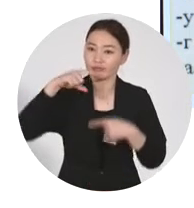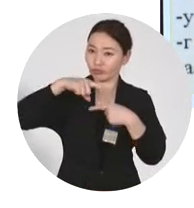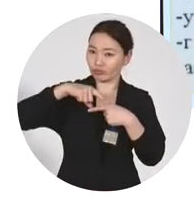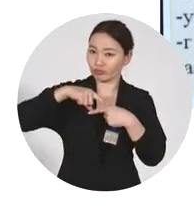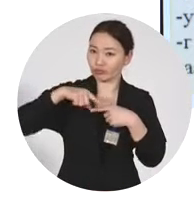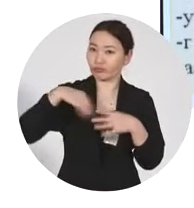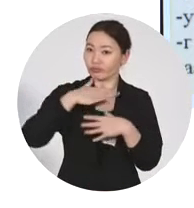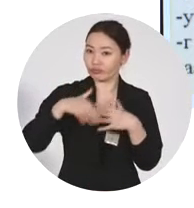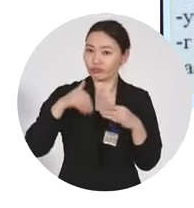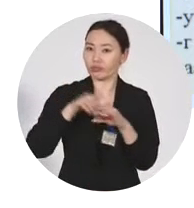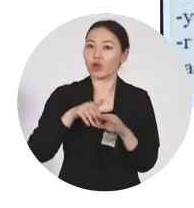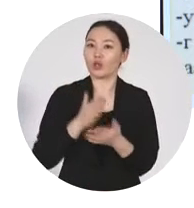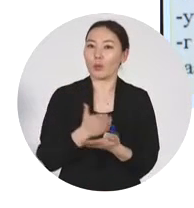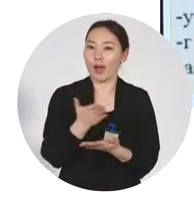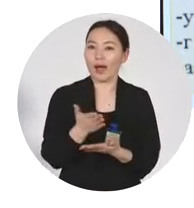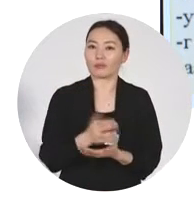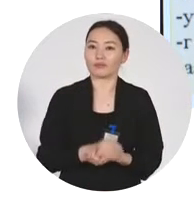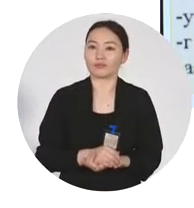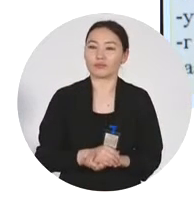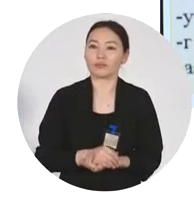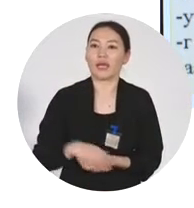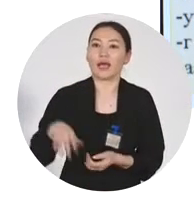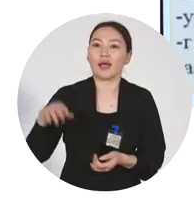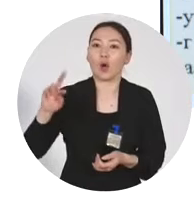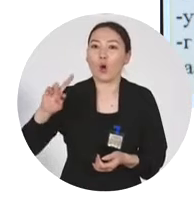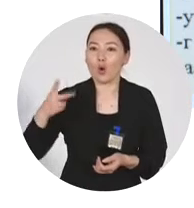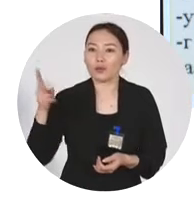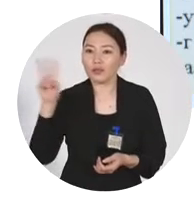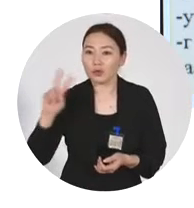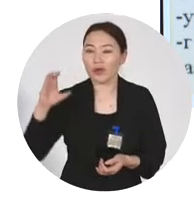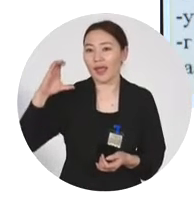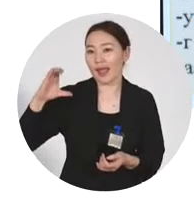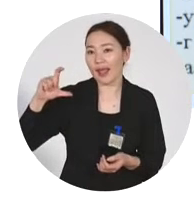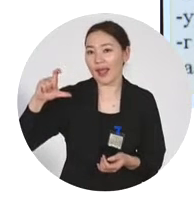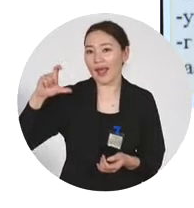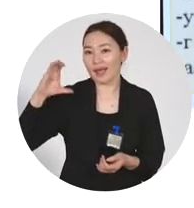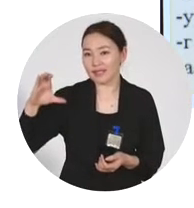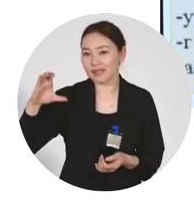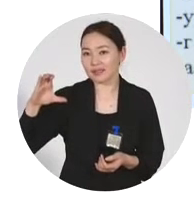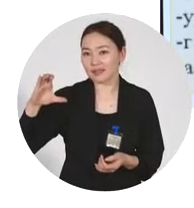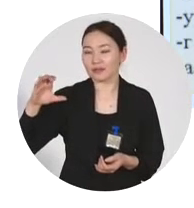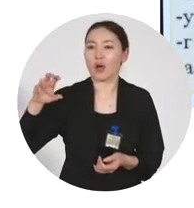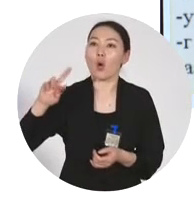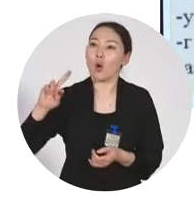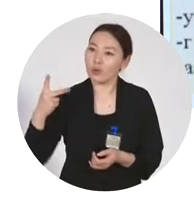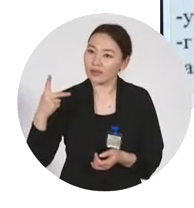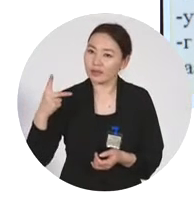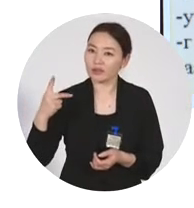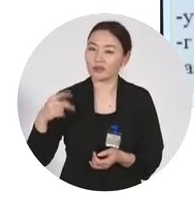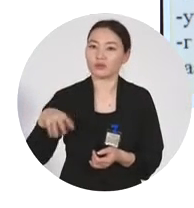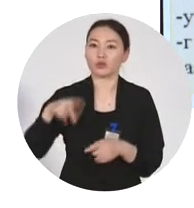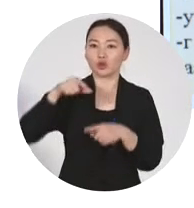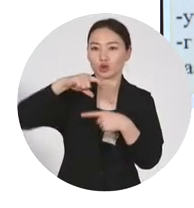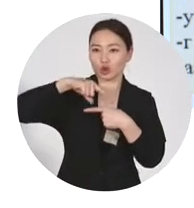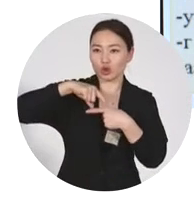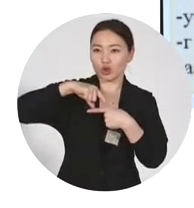ялгажээ. За тэгвэл эс хувилгач нөхцөлд ямар нөхцлүүд нарж ийн гэхээр сугай сүгэ, тугай түгэ гэсэн нөхцлүүдийг эс хувилгач нөхцөл